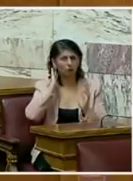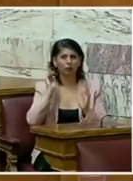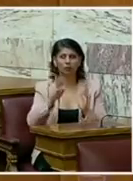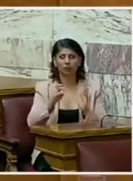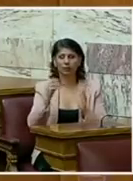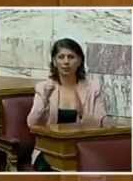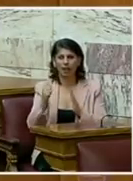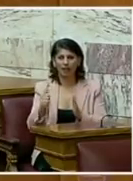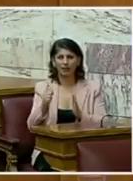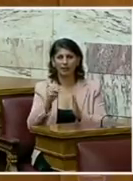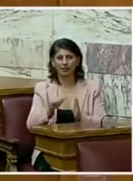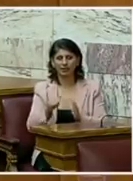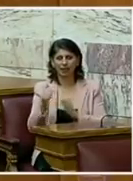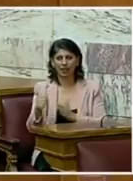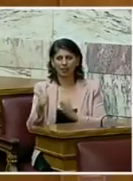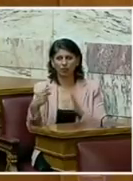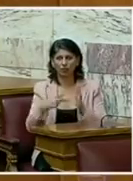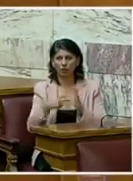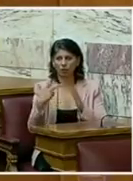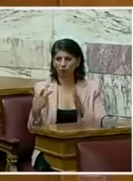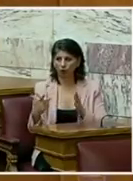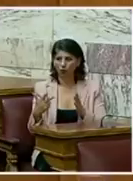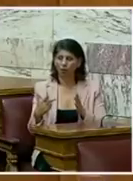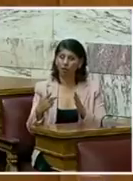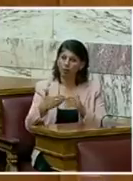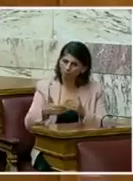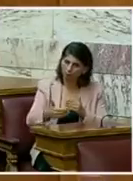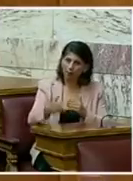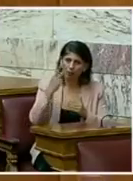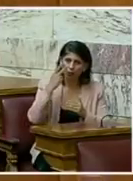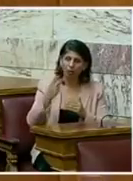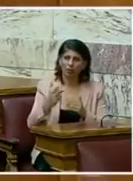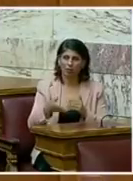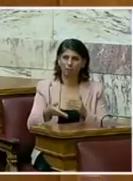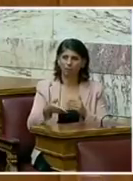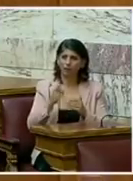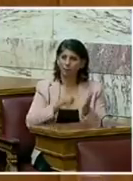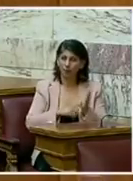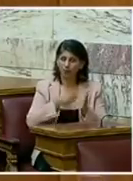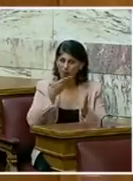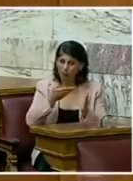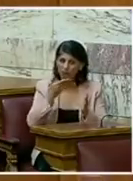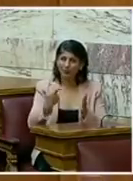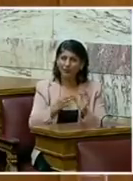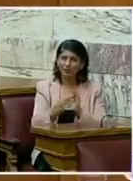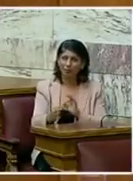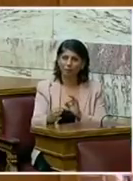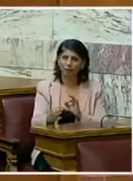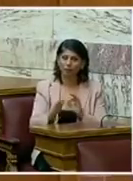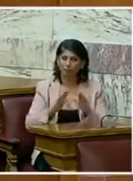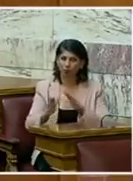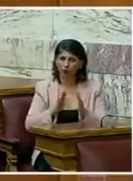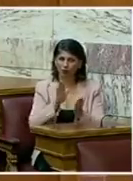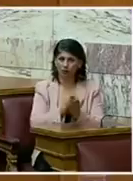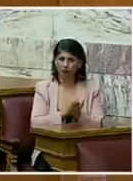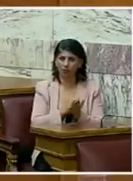3666-8. Το φέρνω αντίγραφο, κύριε Πρόεδρε. Και μάλιστα παρακάτω λέει ότι πρέπει, λέει, να δίνει και λόγο ποια είναι τα μέτρα που λαμβάνει για την προστασία των μαρτύρων. Και σήμερα έρχεστε